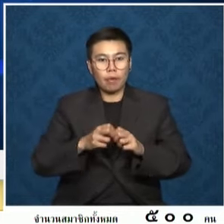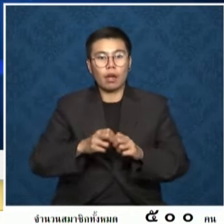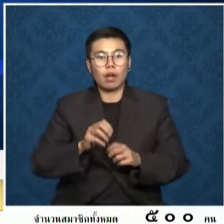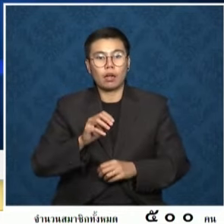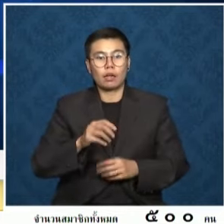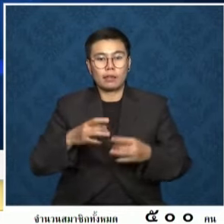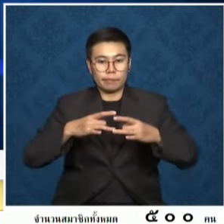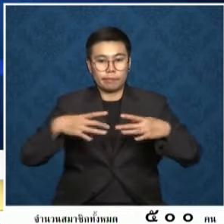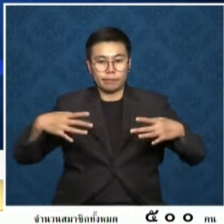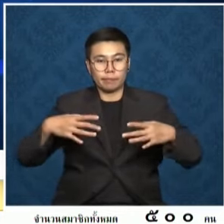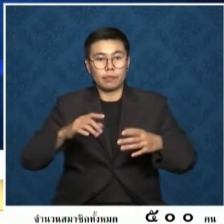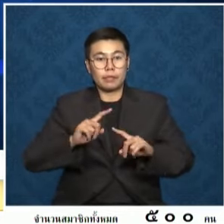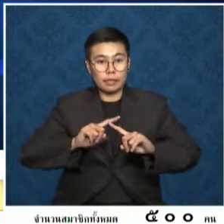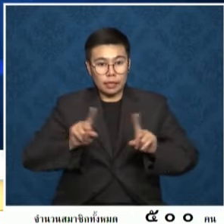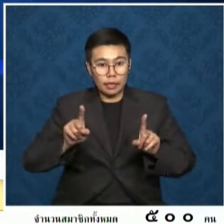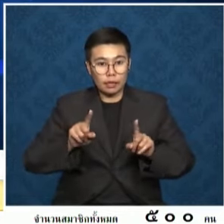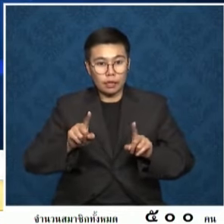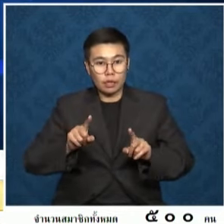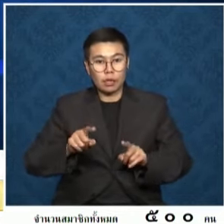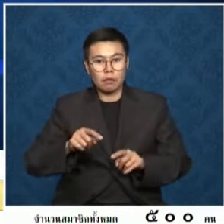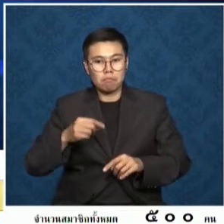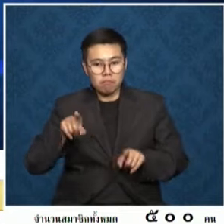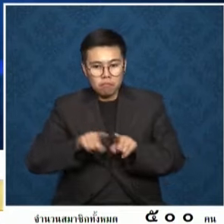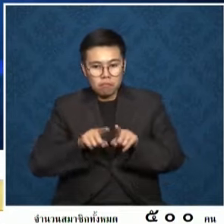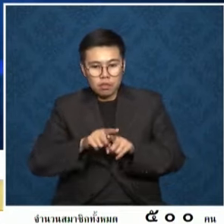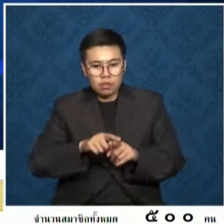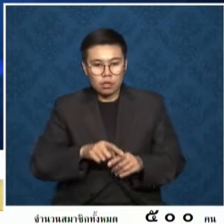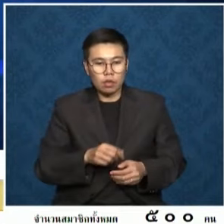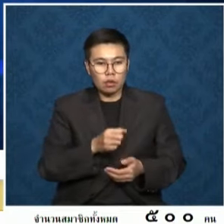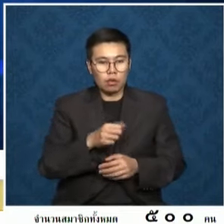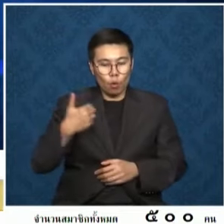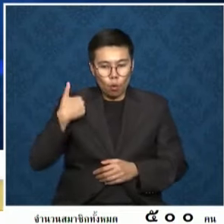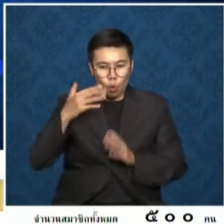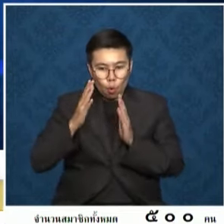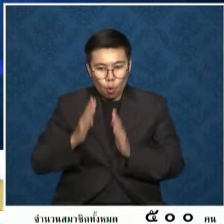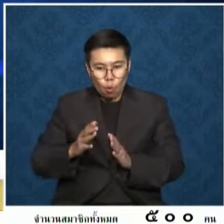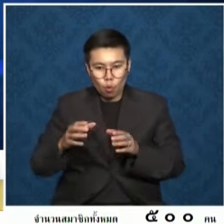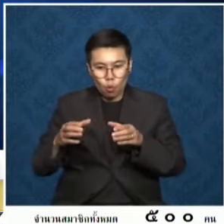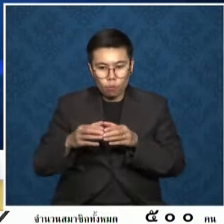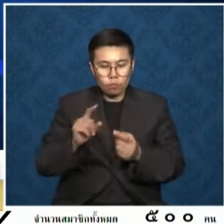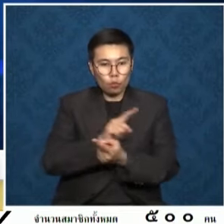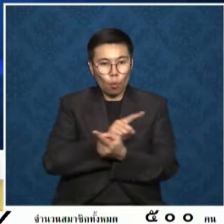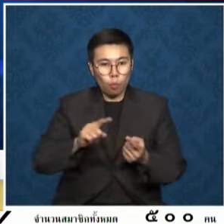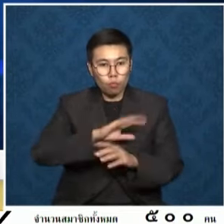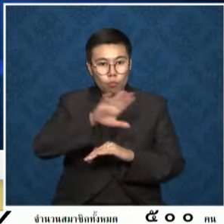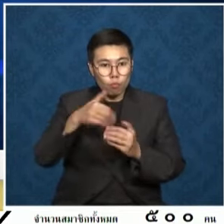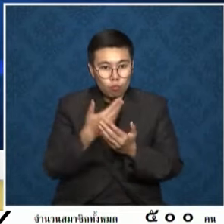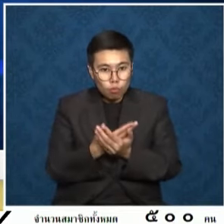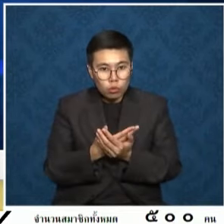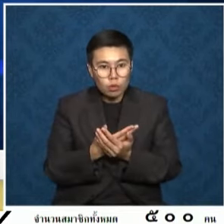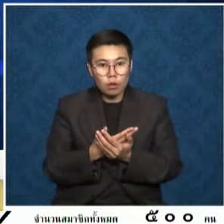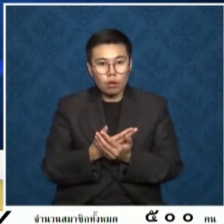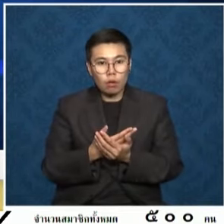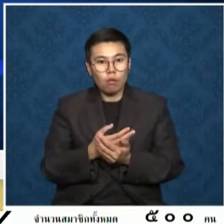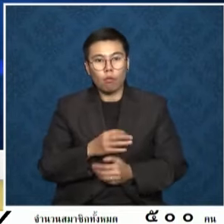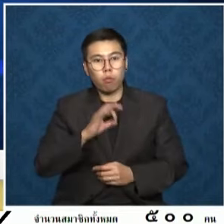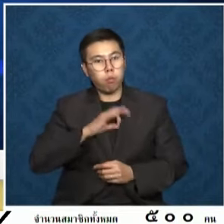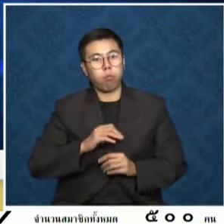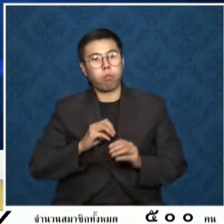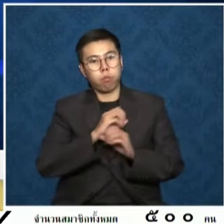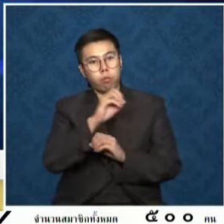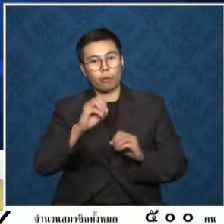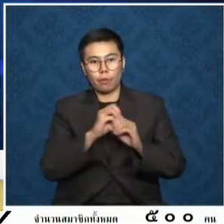แย้งแต่ไอการปลุกปั่นแบบนี้มันกำลังทำให้คนทั้งสังคมเนี่ยไม่รู้สึกปลอดภัยเลย